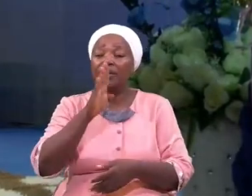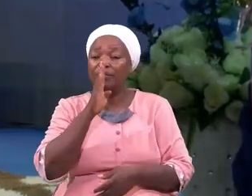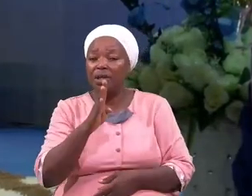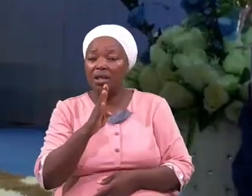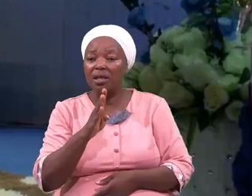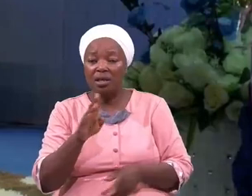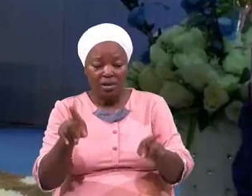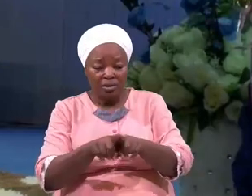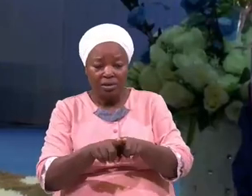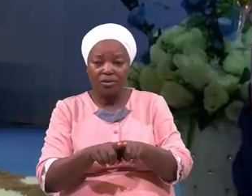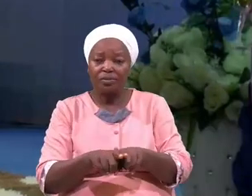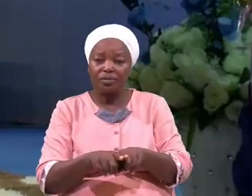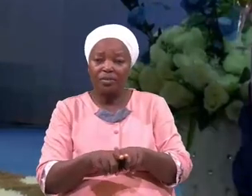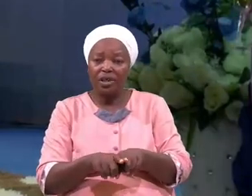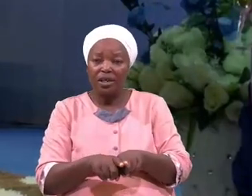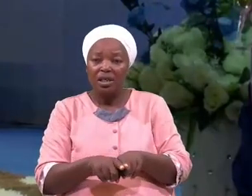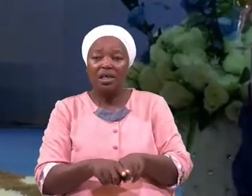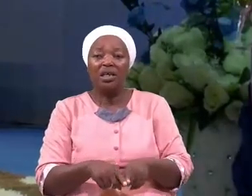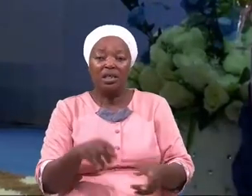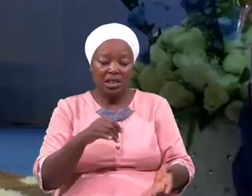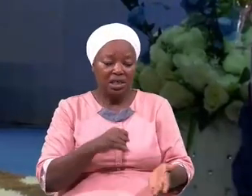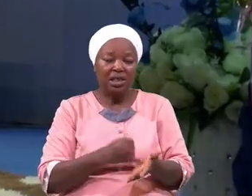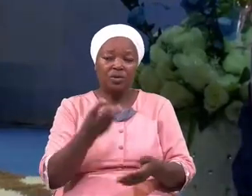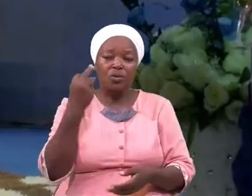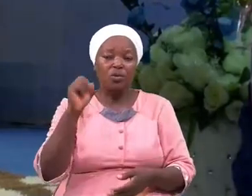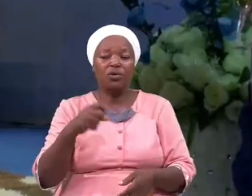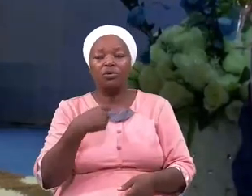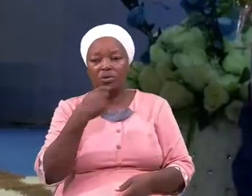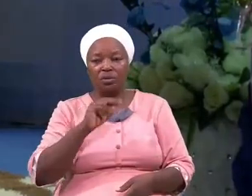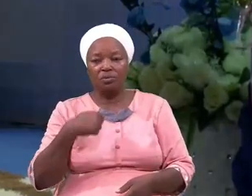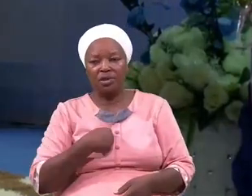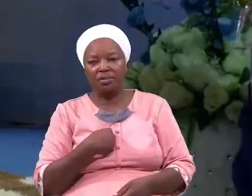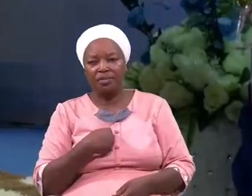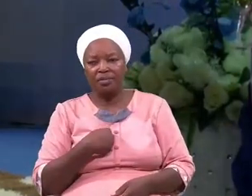sera comme il m'a été dit.